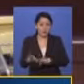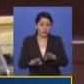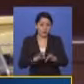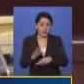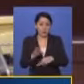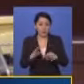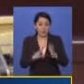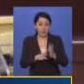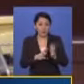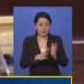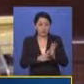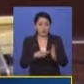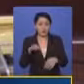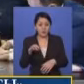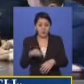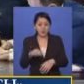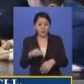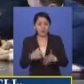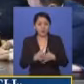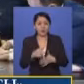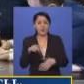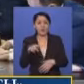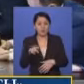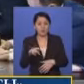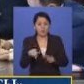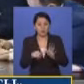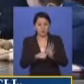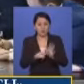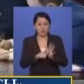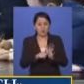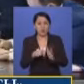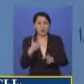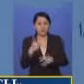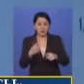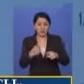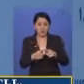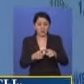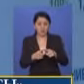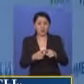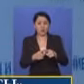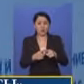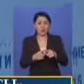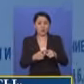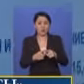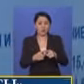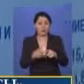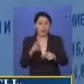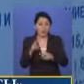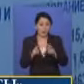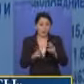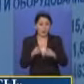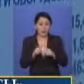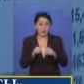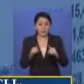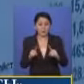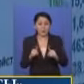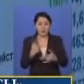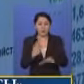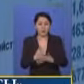900-ден 2600-ге дейін жетіп, 2,5 еседен астам өскенін көріп отырмыз. Ал олардың